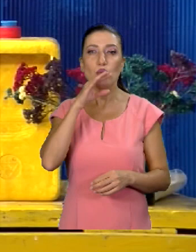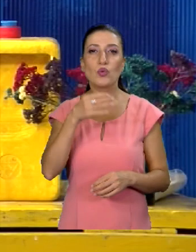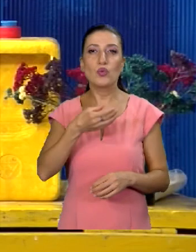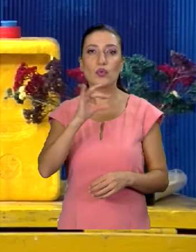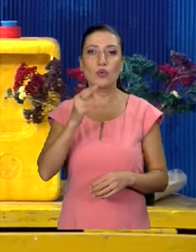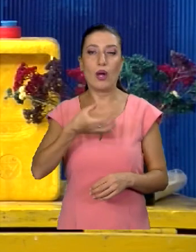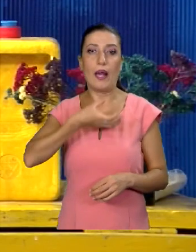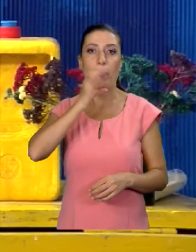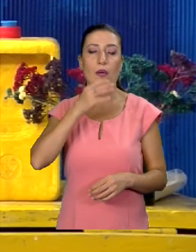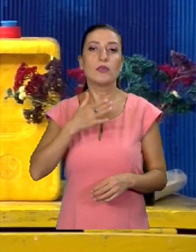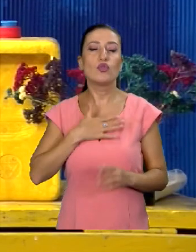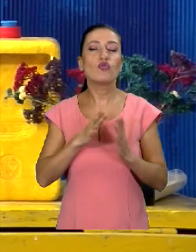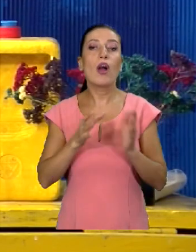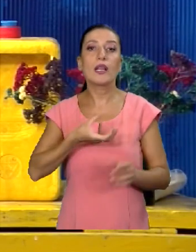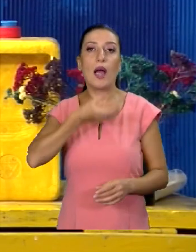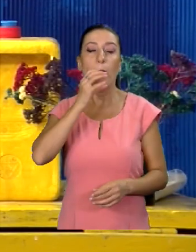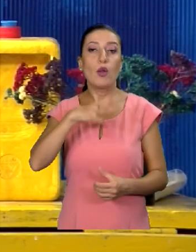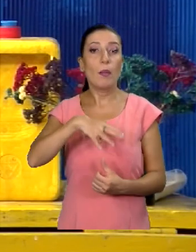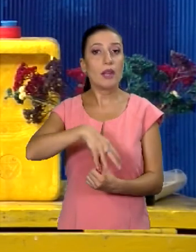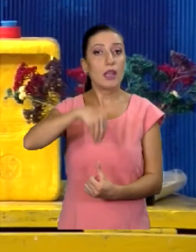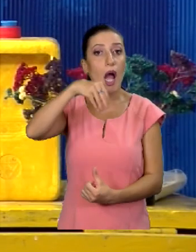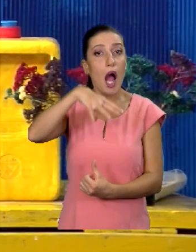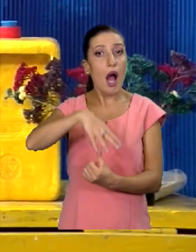Ես էլ բոլբոլ խմելու եմ տանձի հյութ։